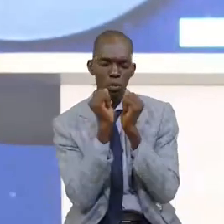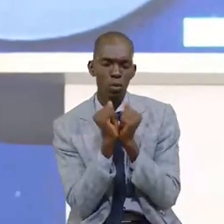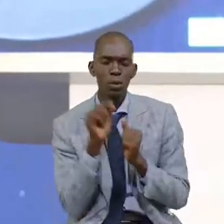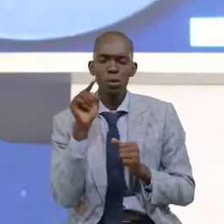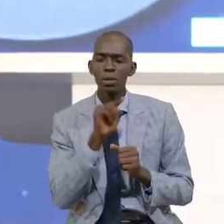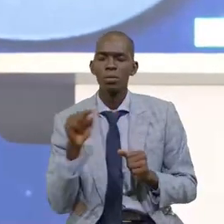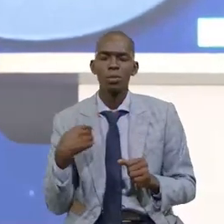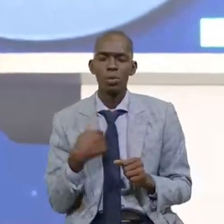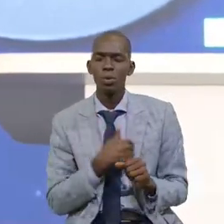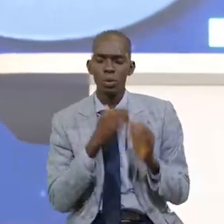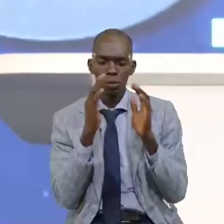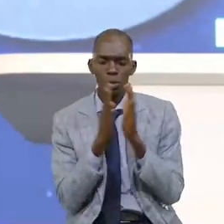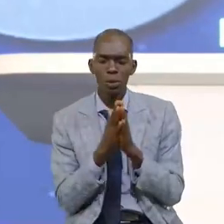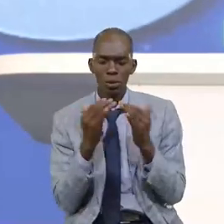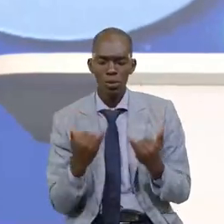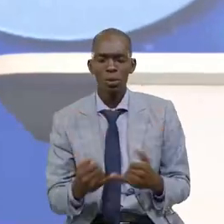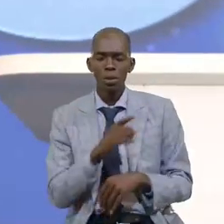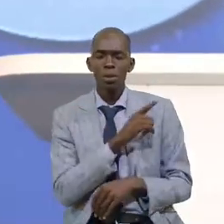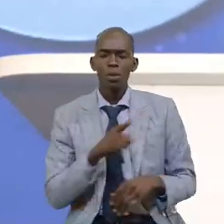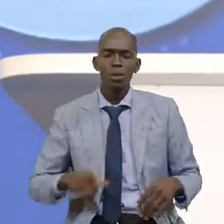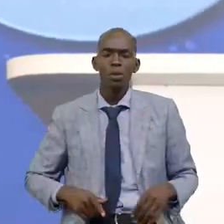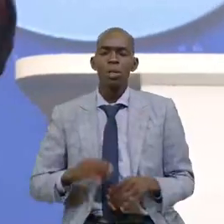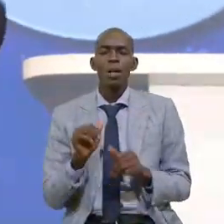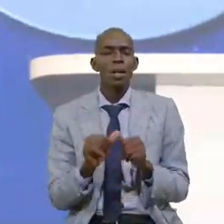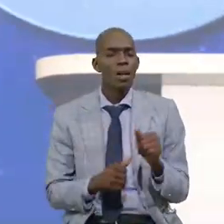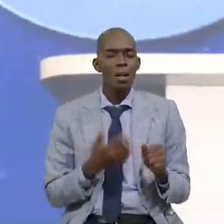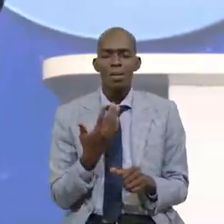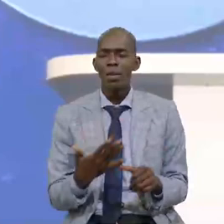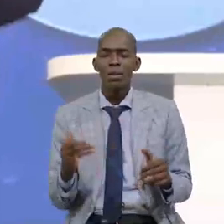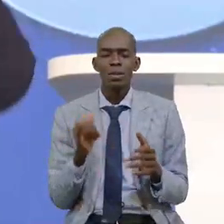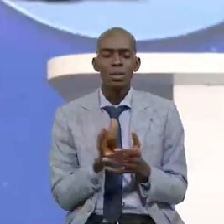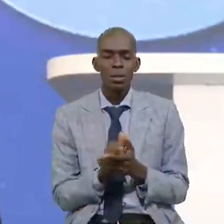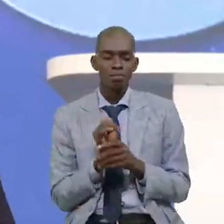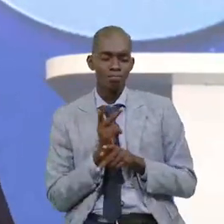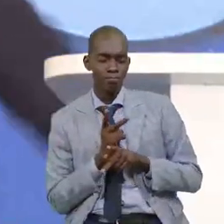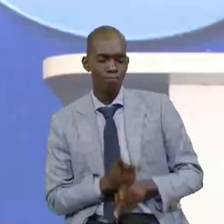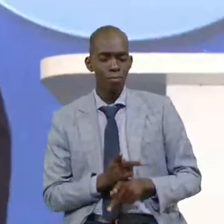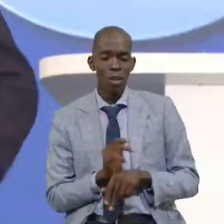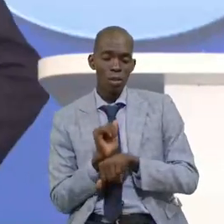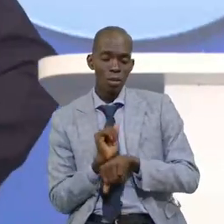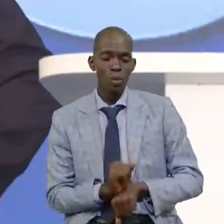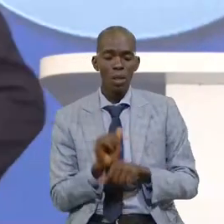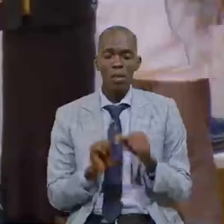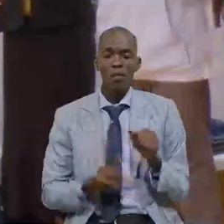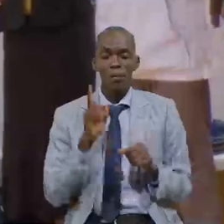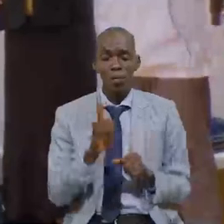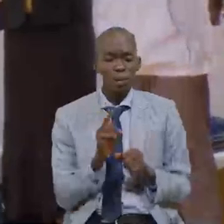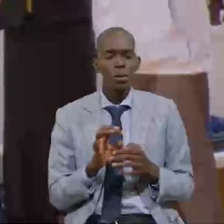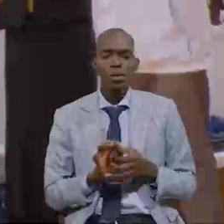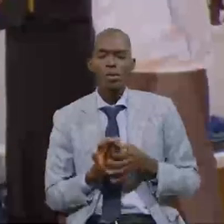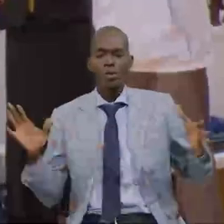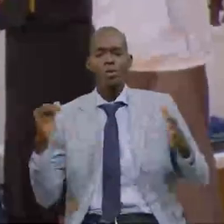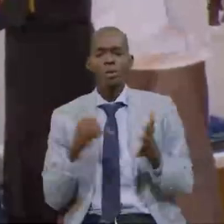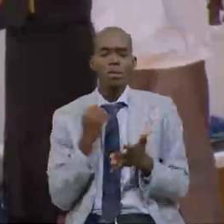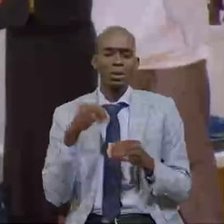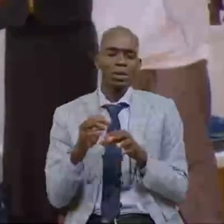conséquent, Seigneur, nous prions aujourd'hui que tout ce qui lie qui que ce soit délie au